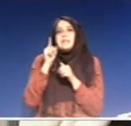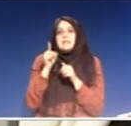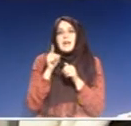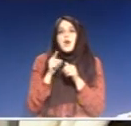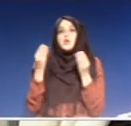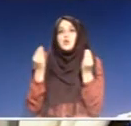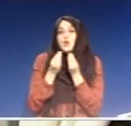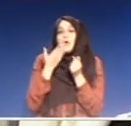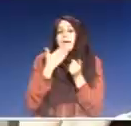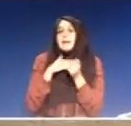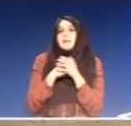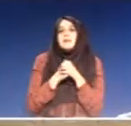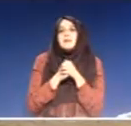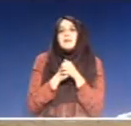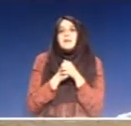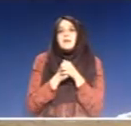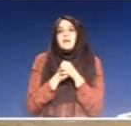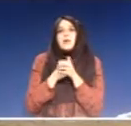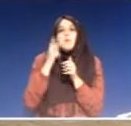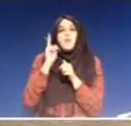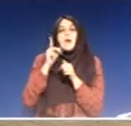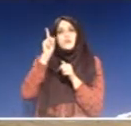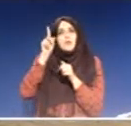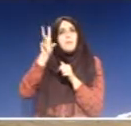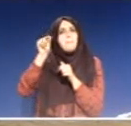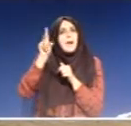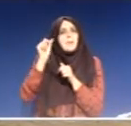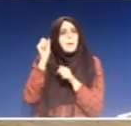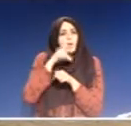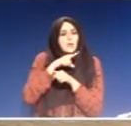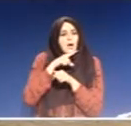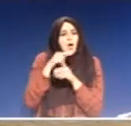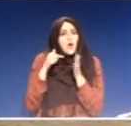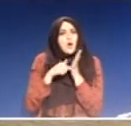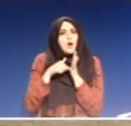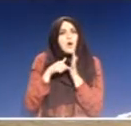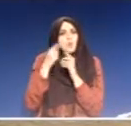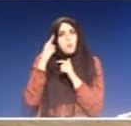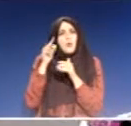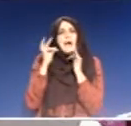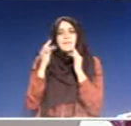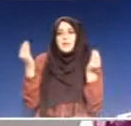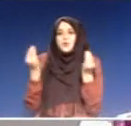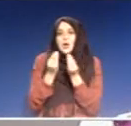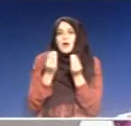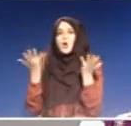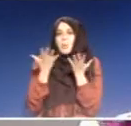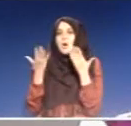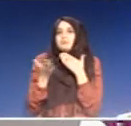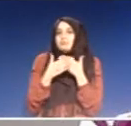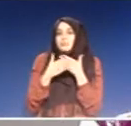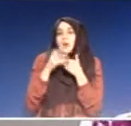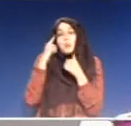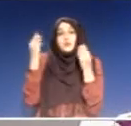والصلح خير لماذا أجاز الله الكذب عندما يتعلق الأمر بالصلح ربما تشير إلى